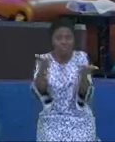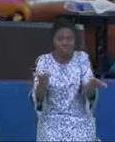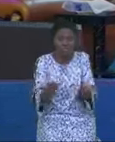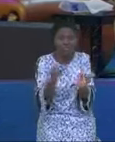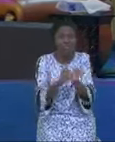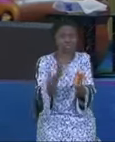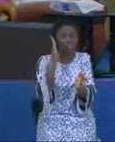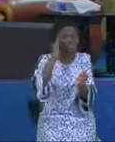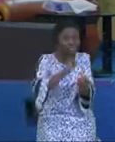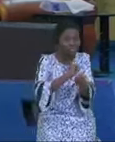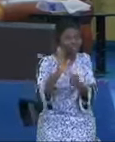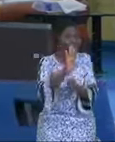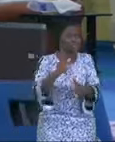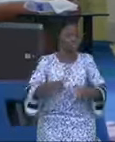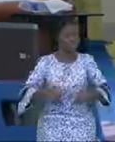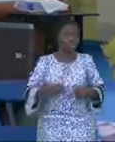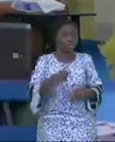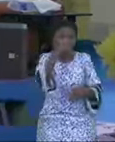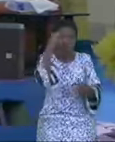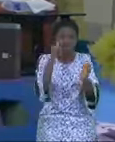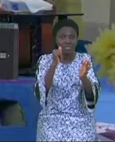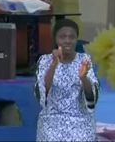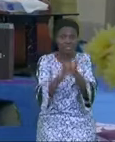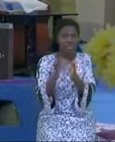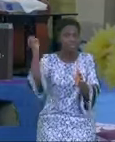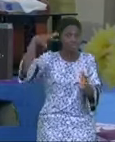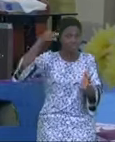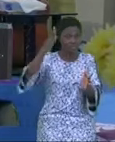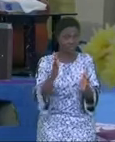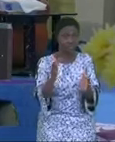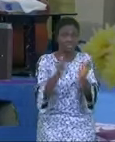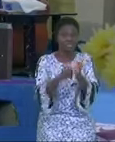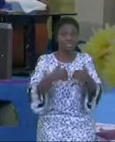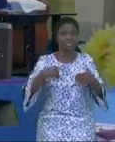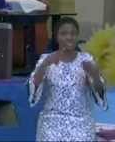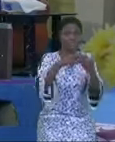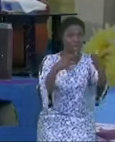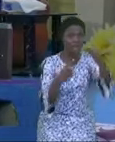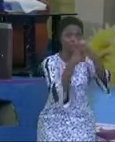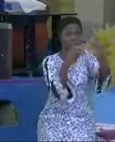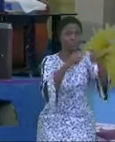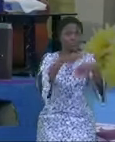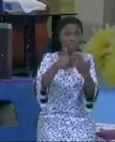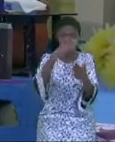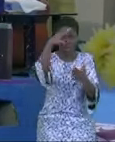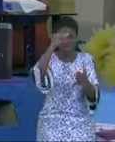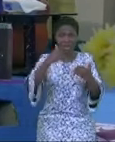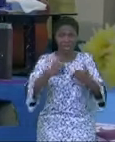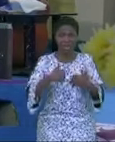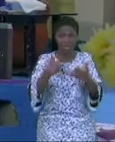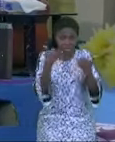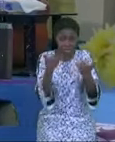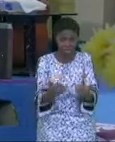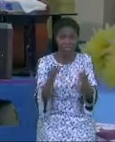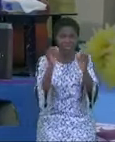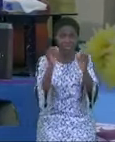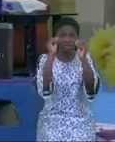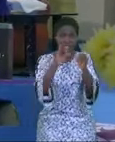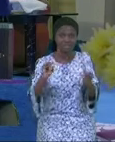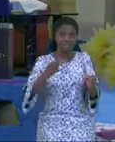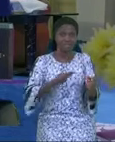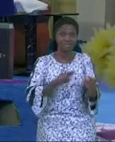vont détruit ta vie cette grâce de Dieu qui est comparé à tous les hommes nos enseignent à renoncer à l'impiété et